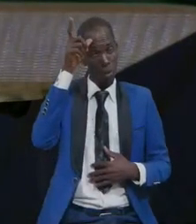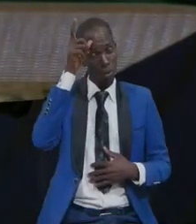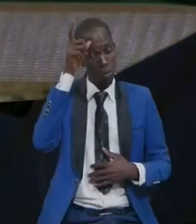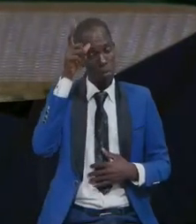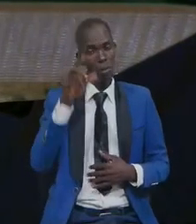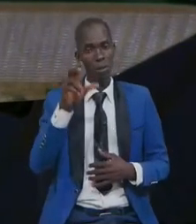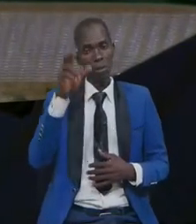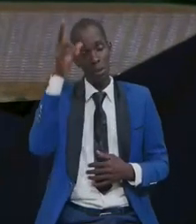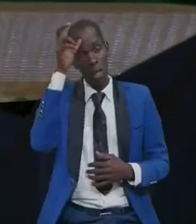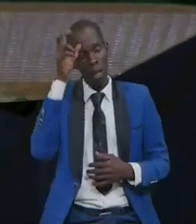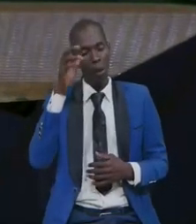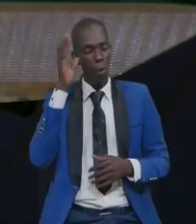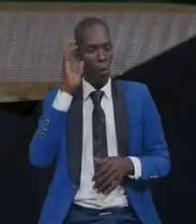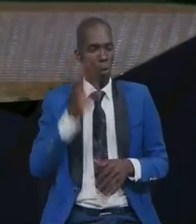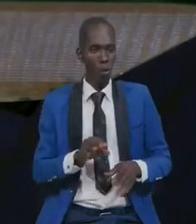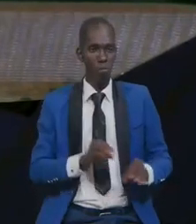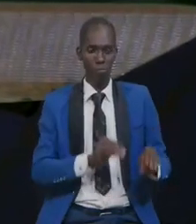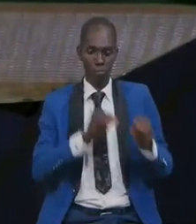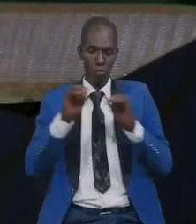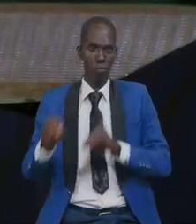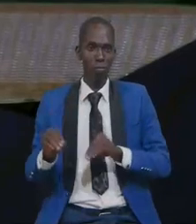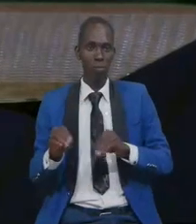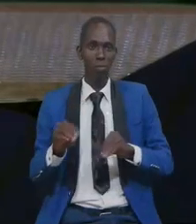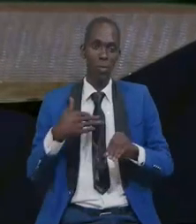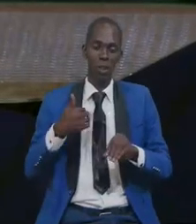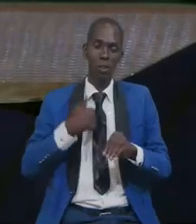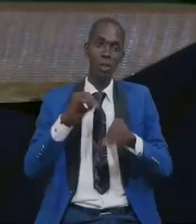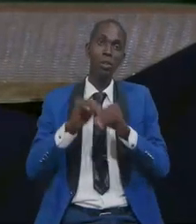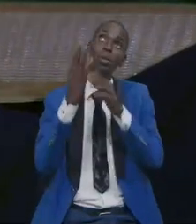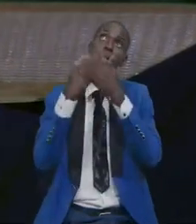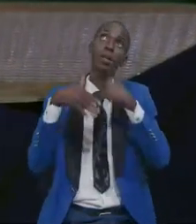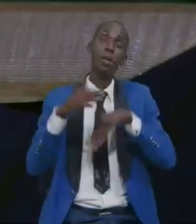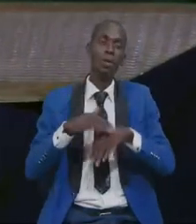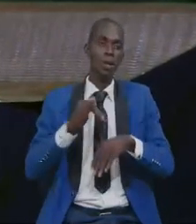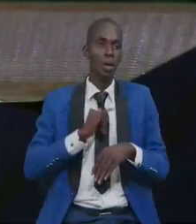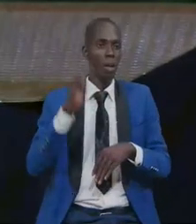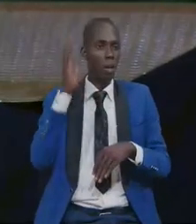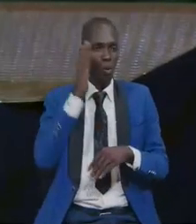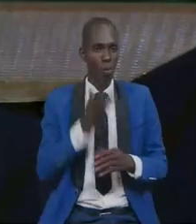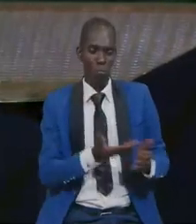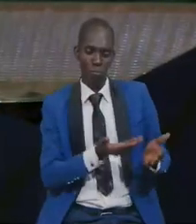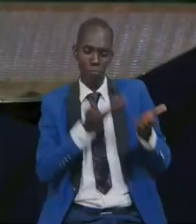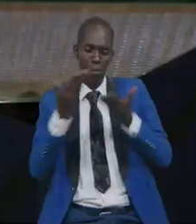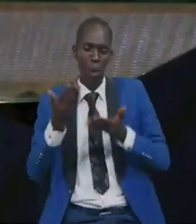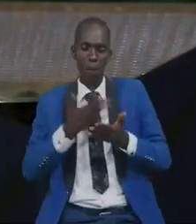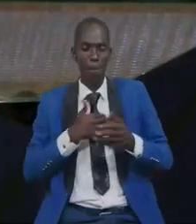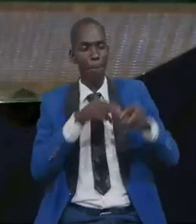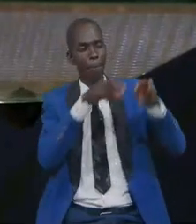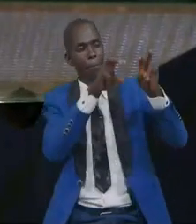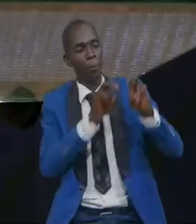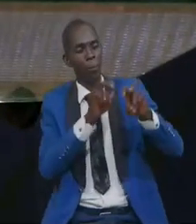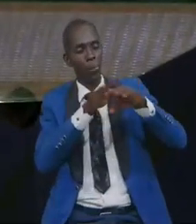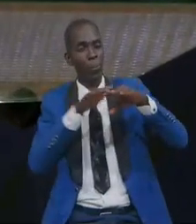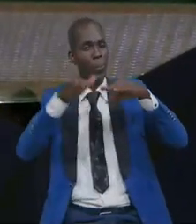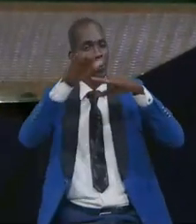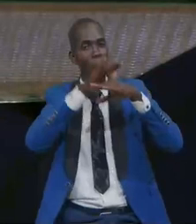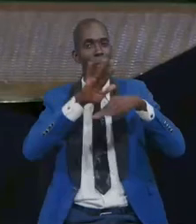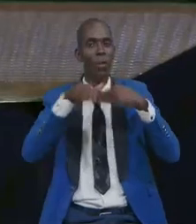j'ascendrai, j'irai au ciel et j'élèverai mon trône au-dessus des étoiles de Dieu et je